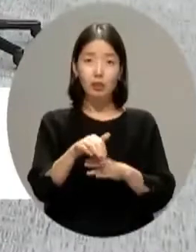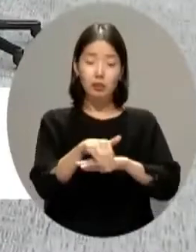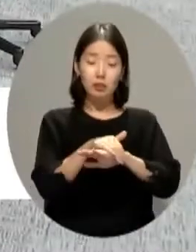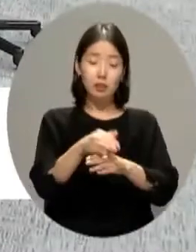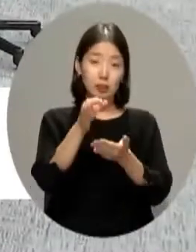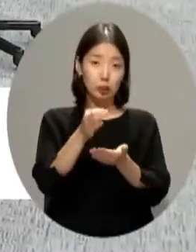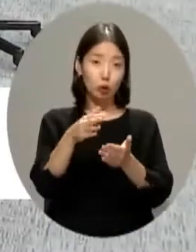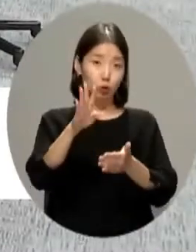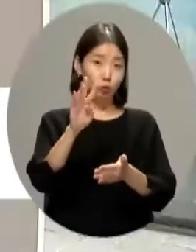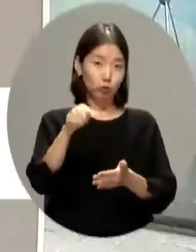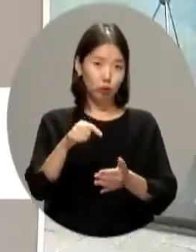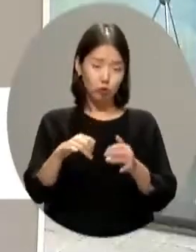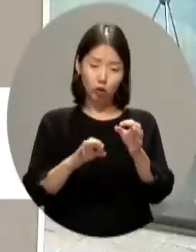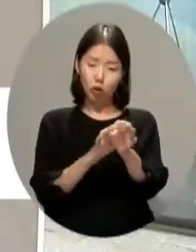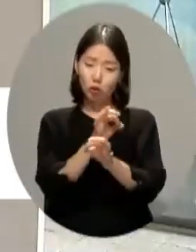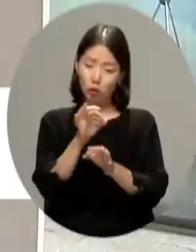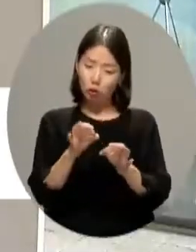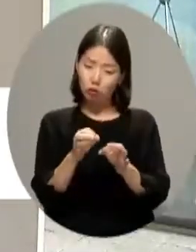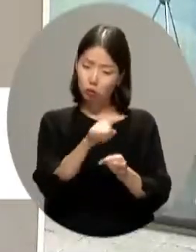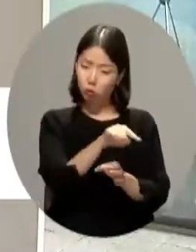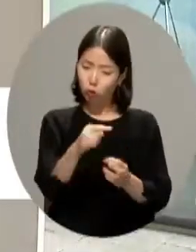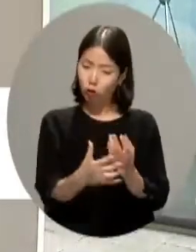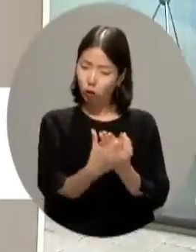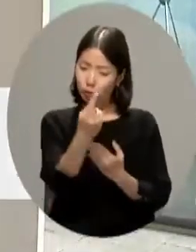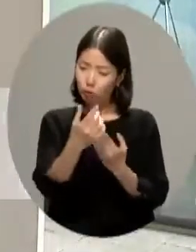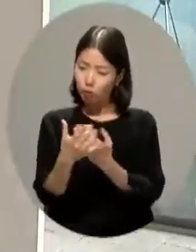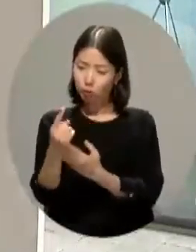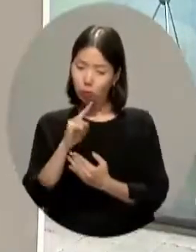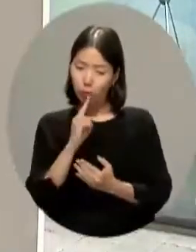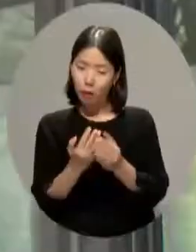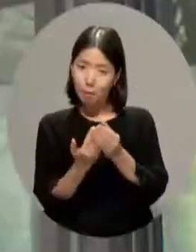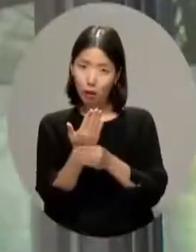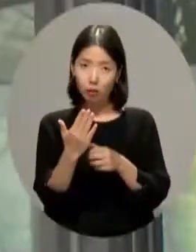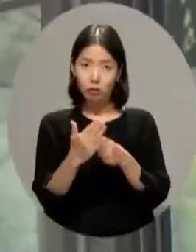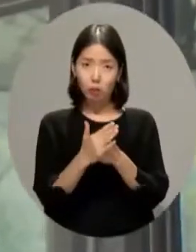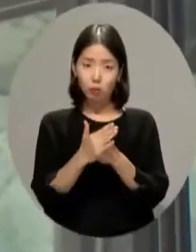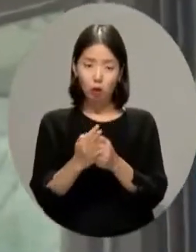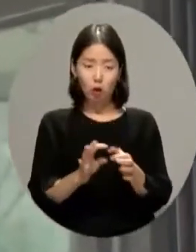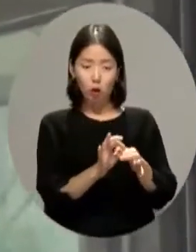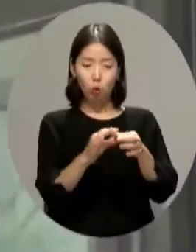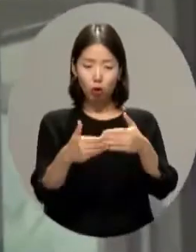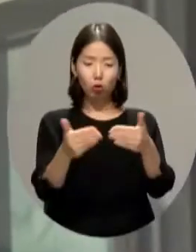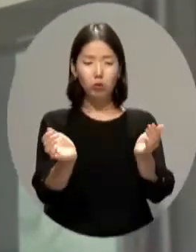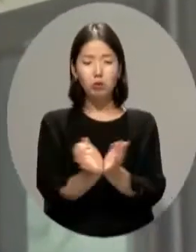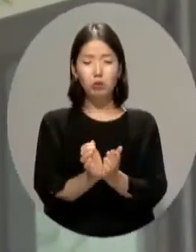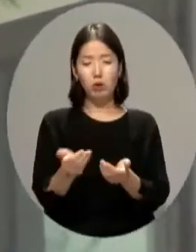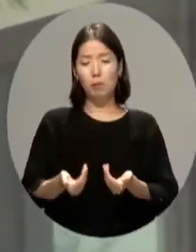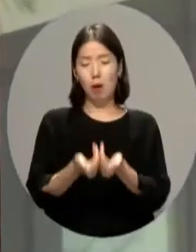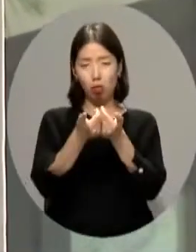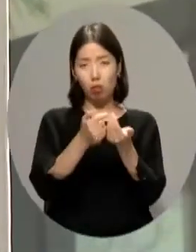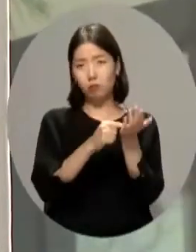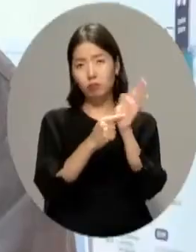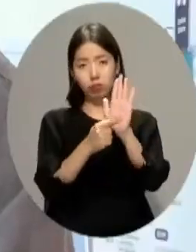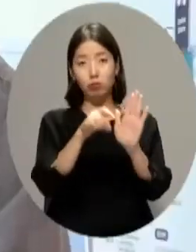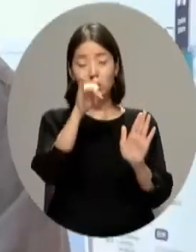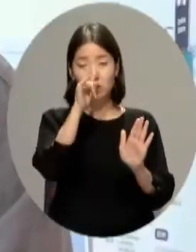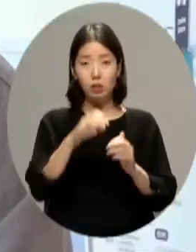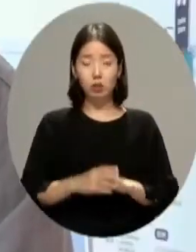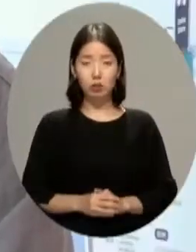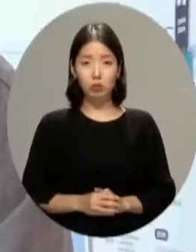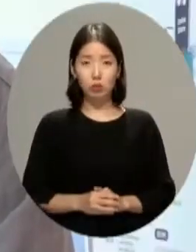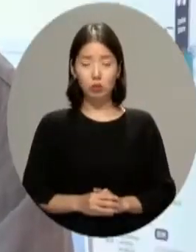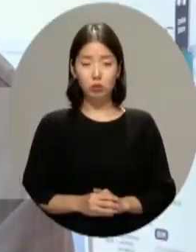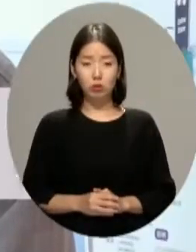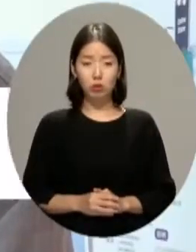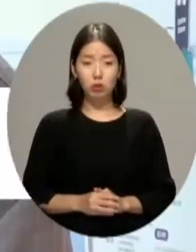기획재정부에서 사회적 경제과의 통폐합 움직임이 나오자 관련 단체가 반발하고 나서기도 했습니다. 취약계층만을